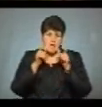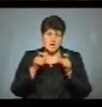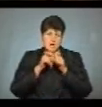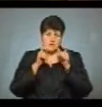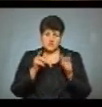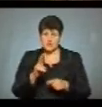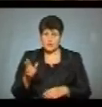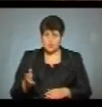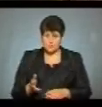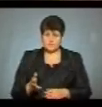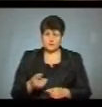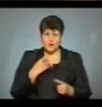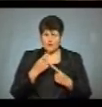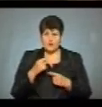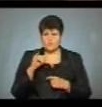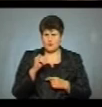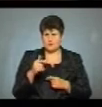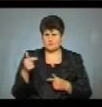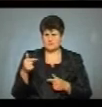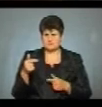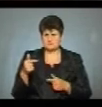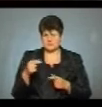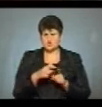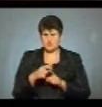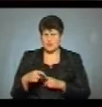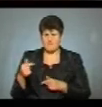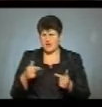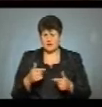когось, говорить погані слова на нього. Треба